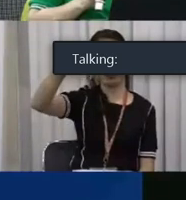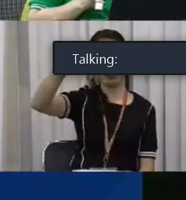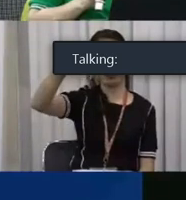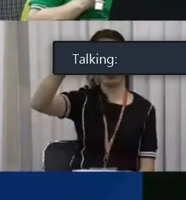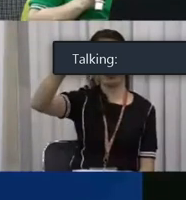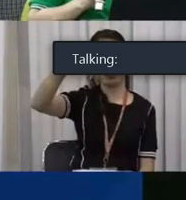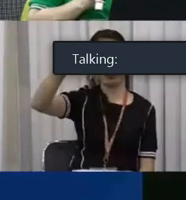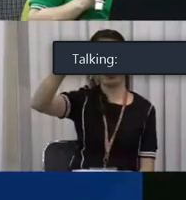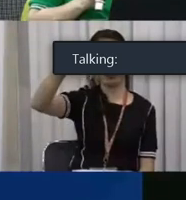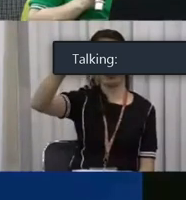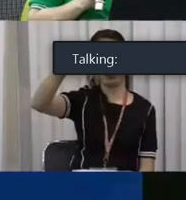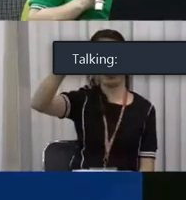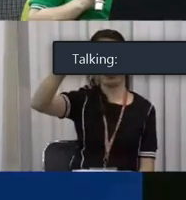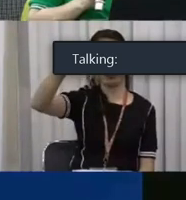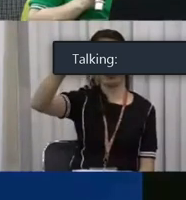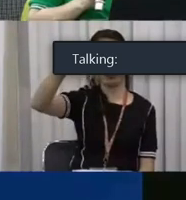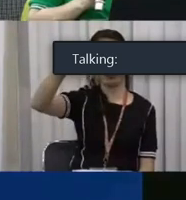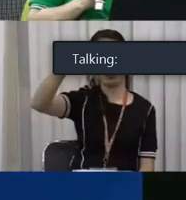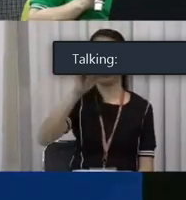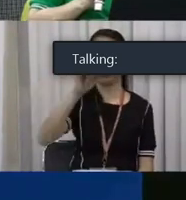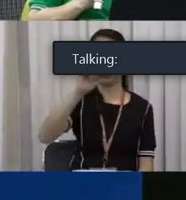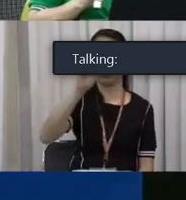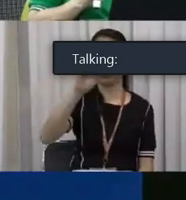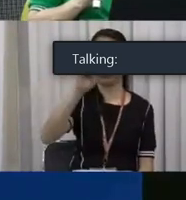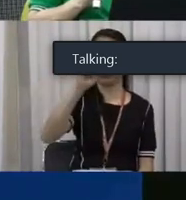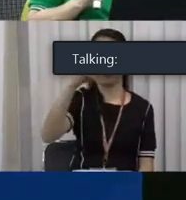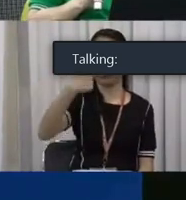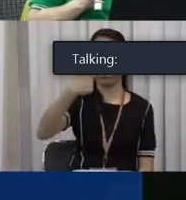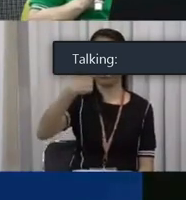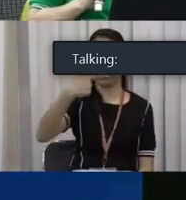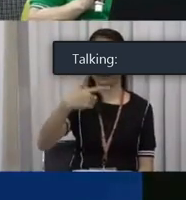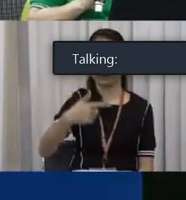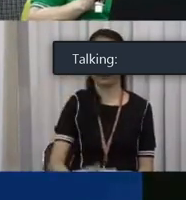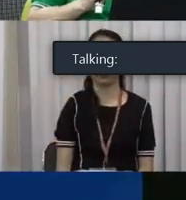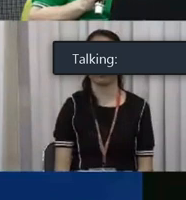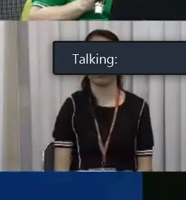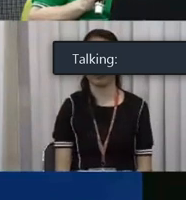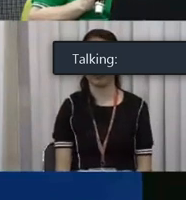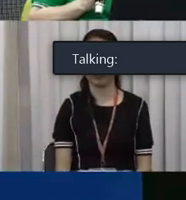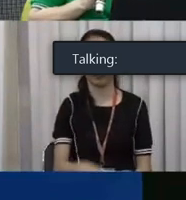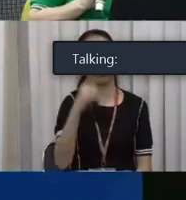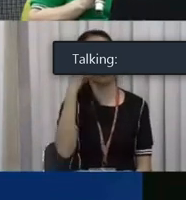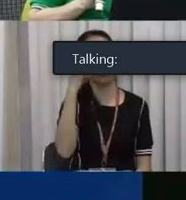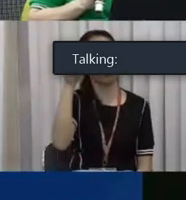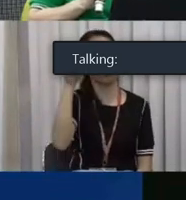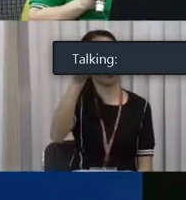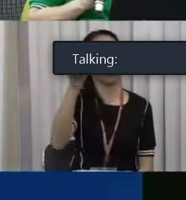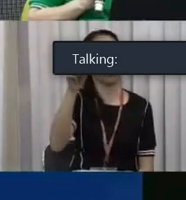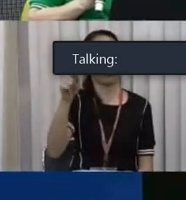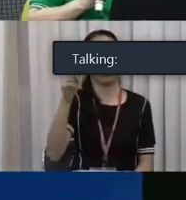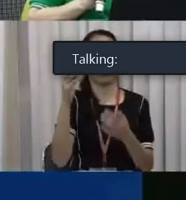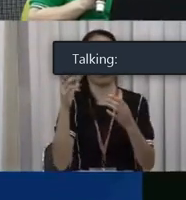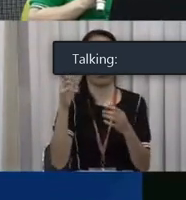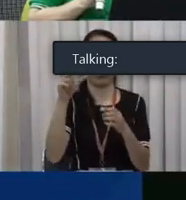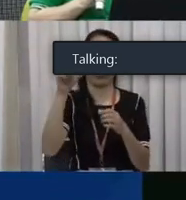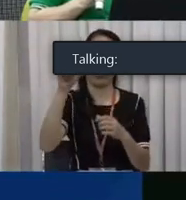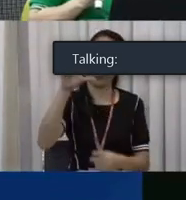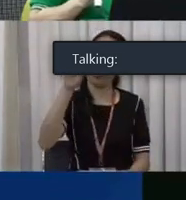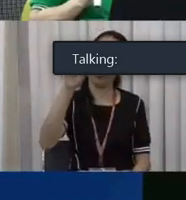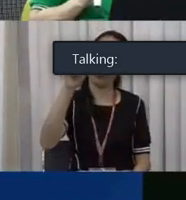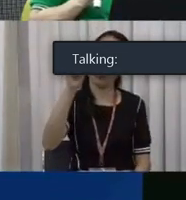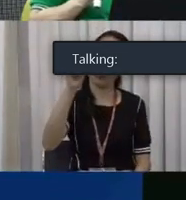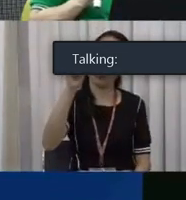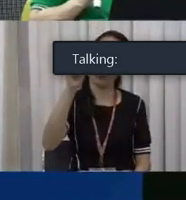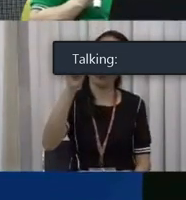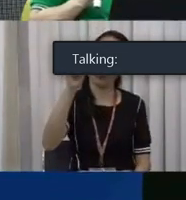naanakay igo-igong pundo, pero millions man, so pwede ra kang mangutang sa pag-ibig. Pero mas